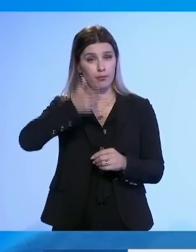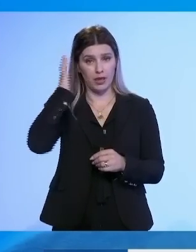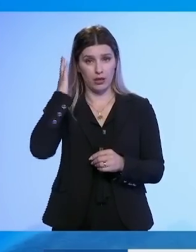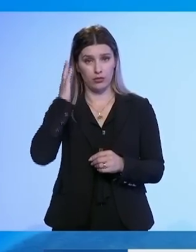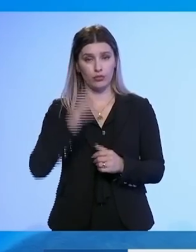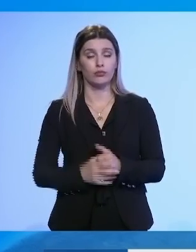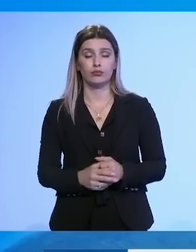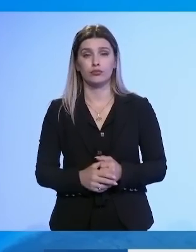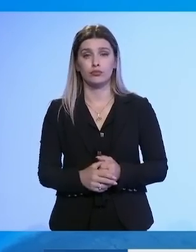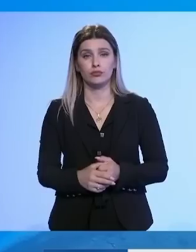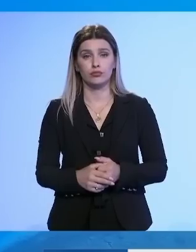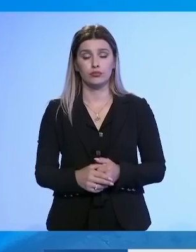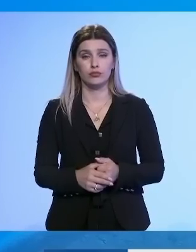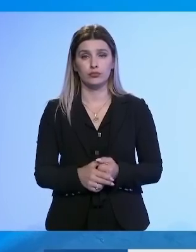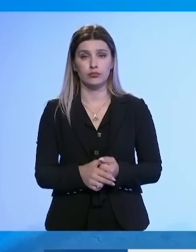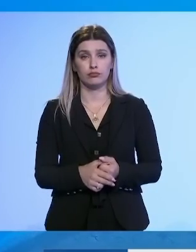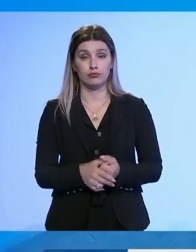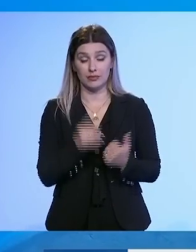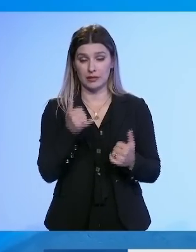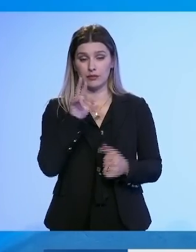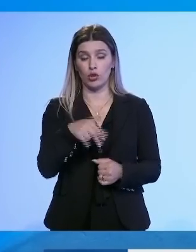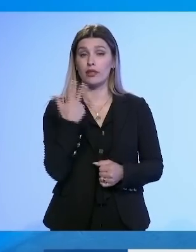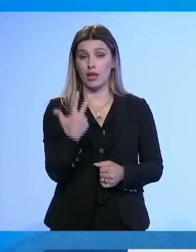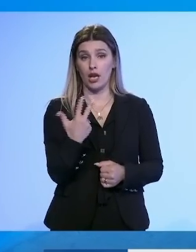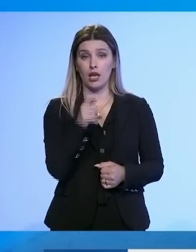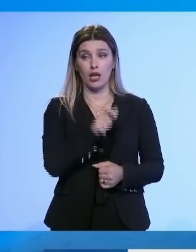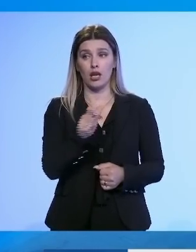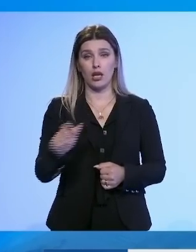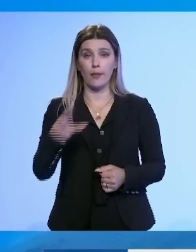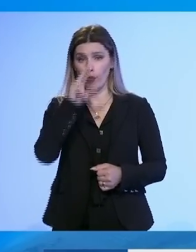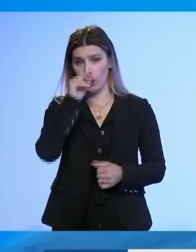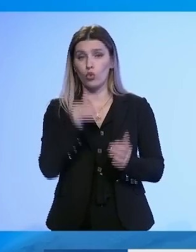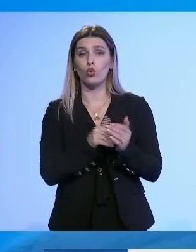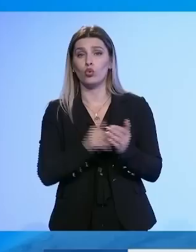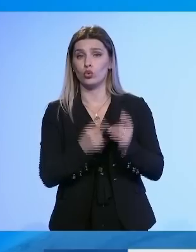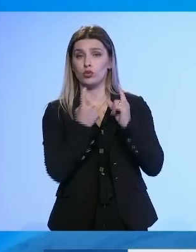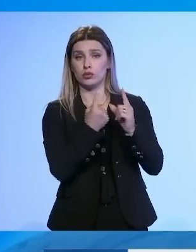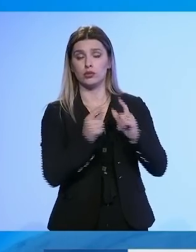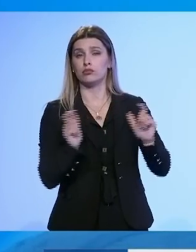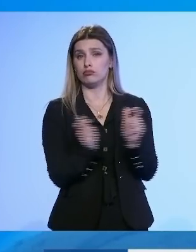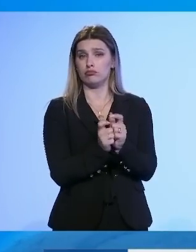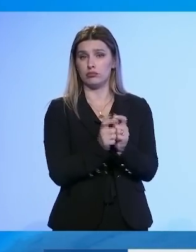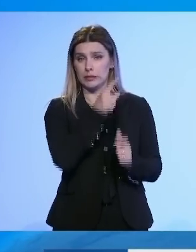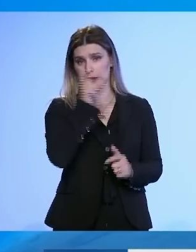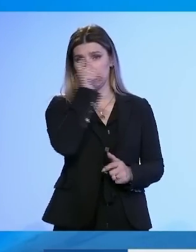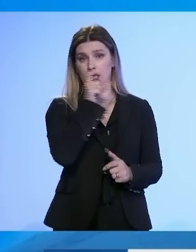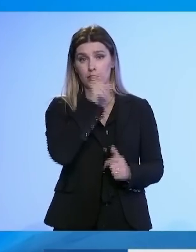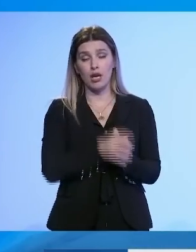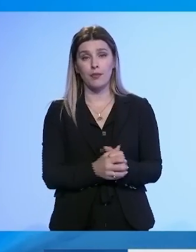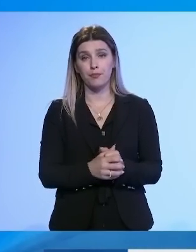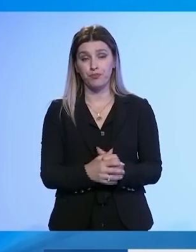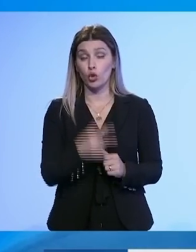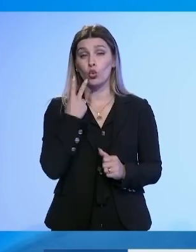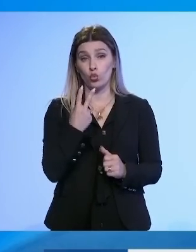e një kohë të gjatë. Vetë fakti që tre policë sot janë të kidnapuar nga shteti serb, dy